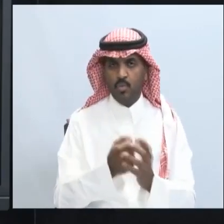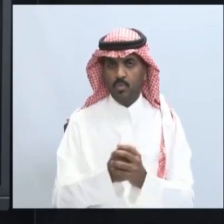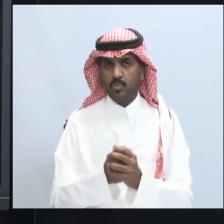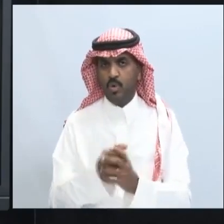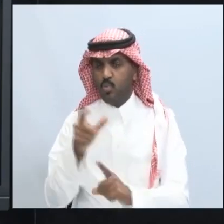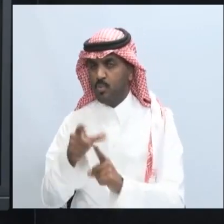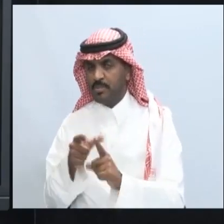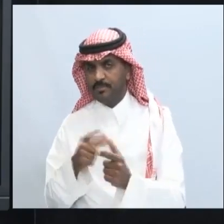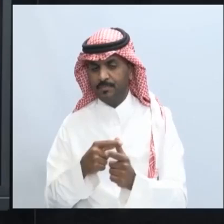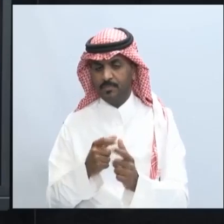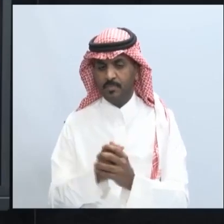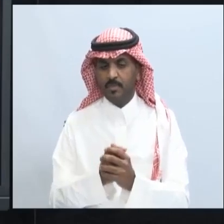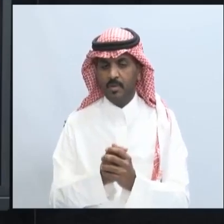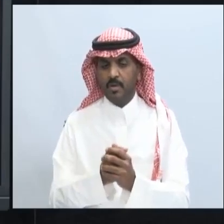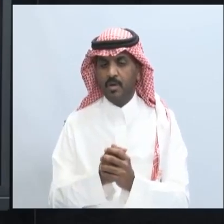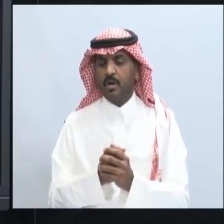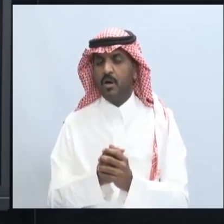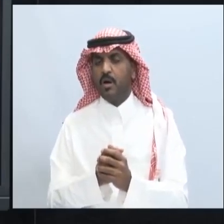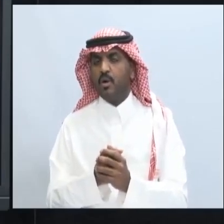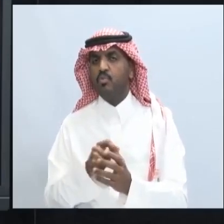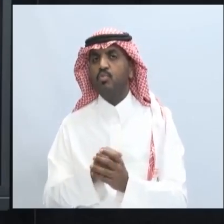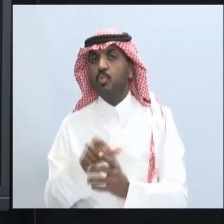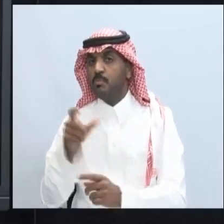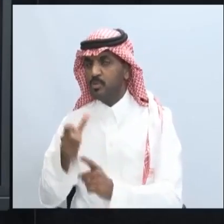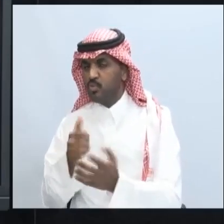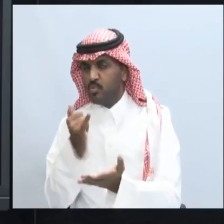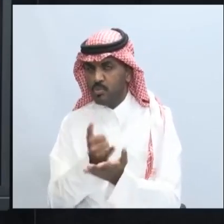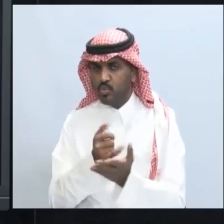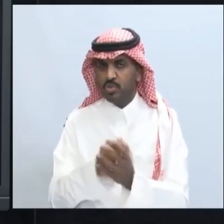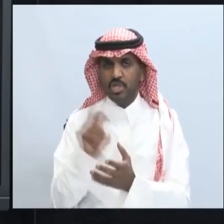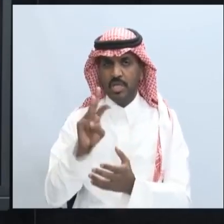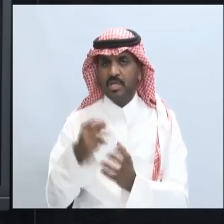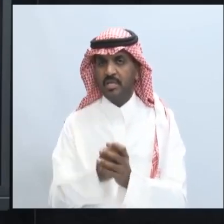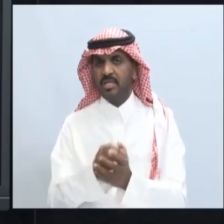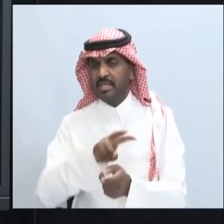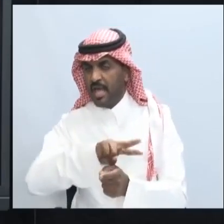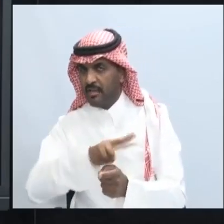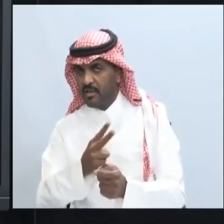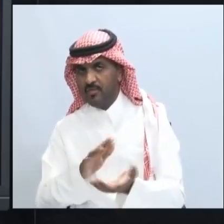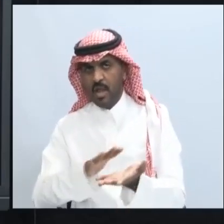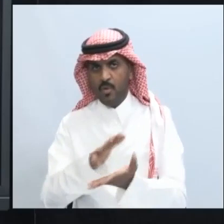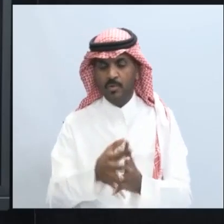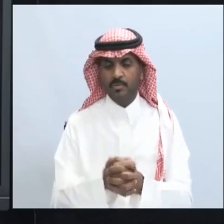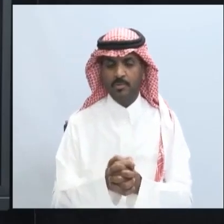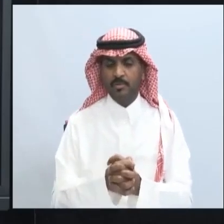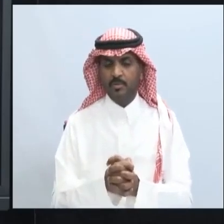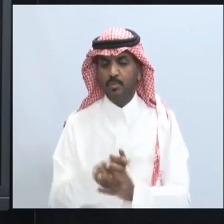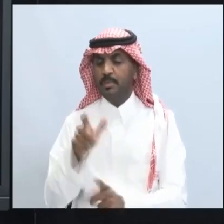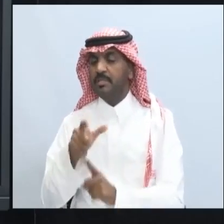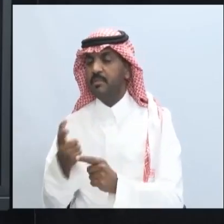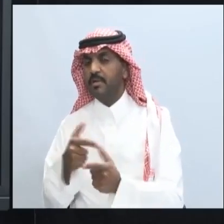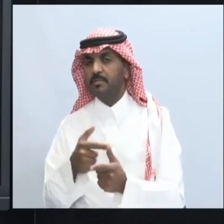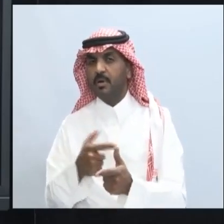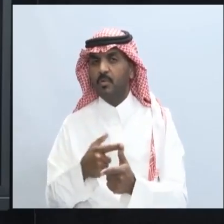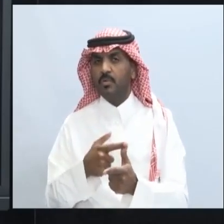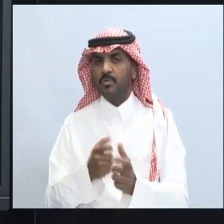بصفته رائد اعمال او صاحب شركه فتختلف الاحوال فاذا خوطب باعتباره